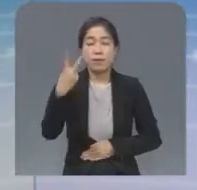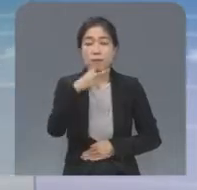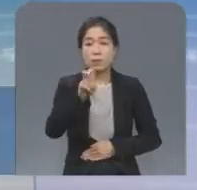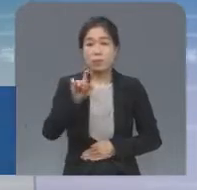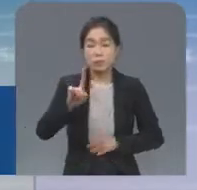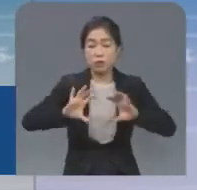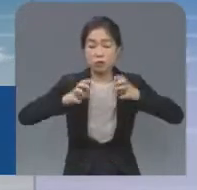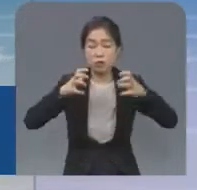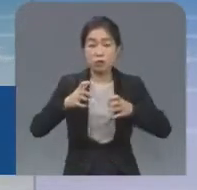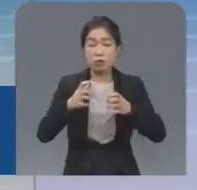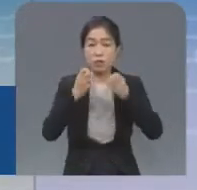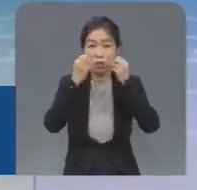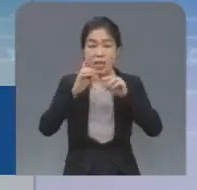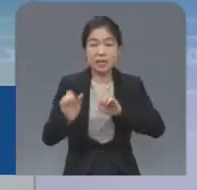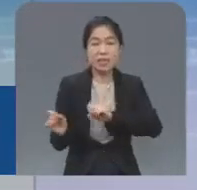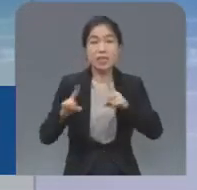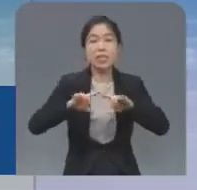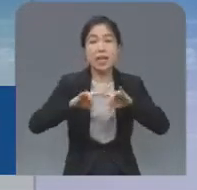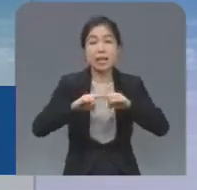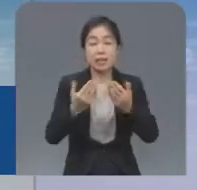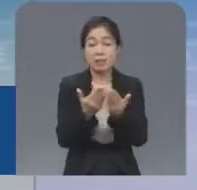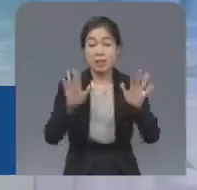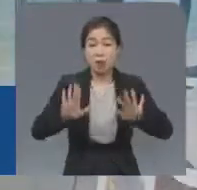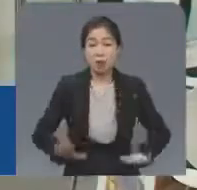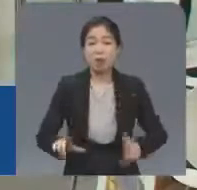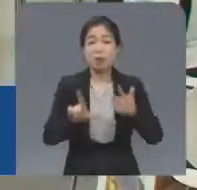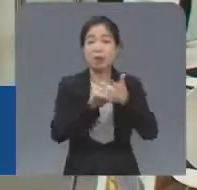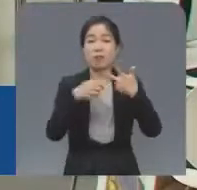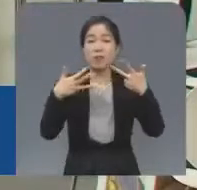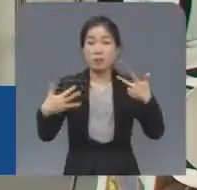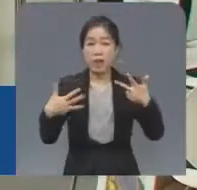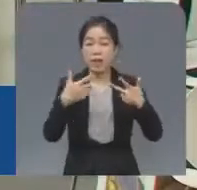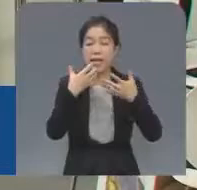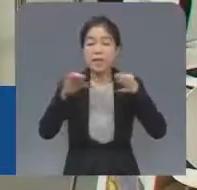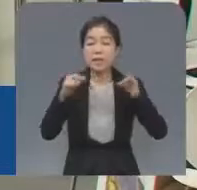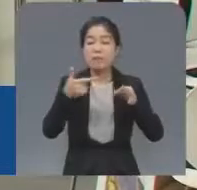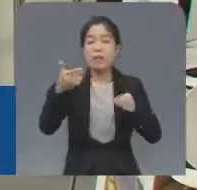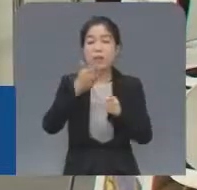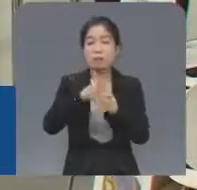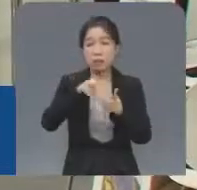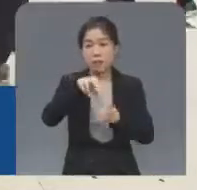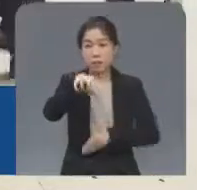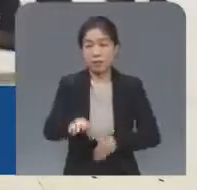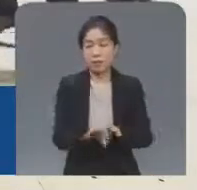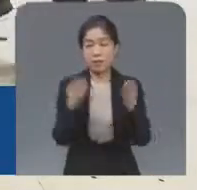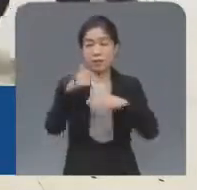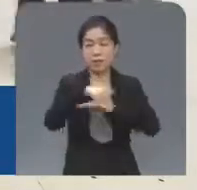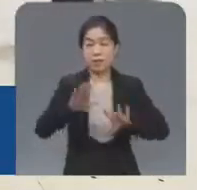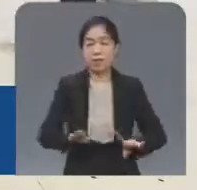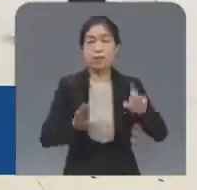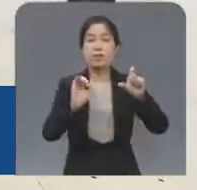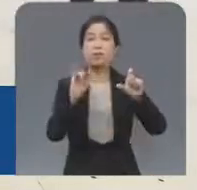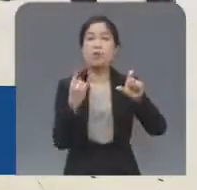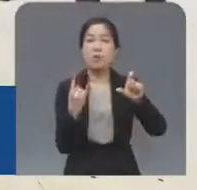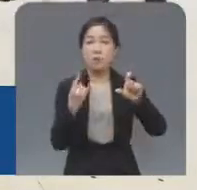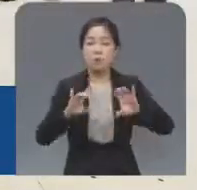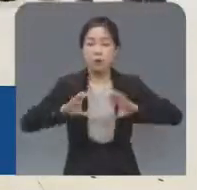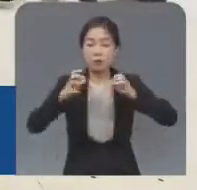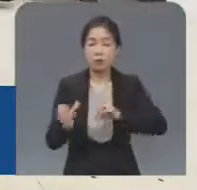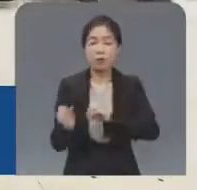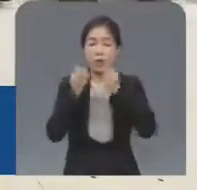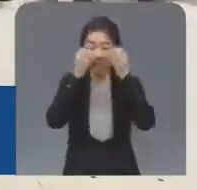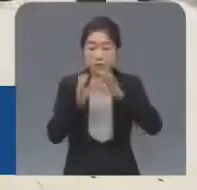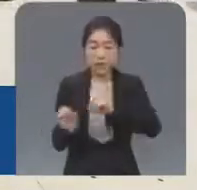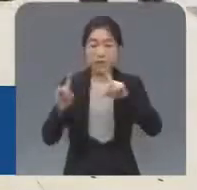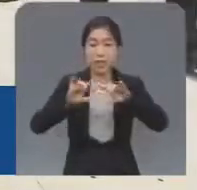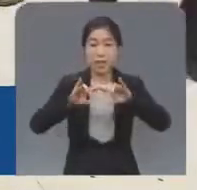2021 국제신재생에너지 전시회가 오는 8일 광주 김대중 컨벤션센터에서 열립니다. 올해로 15회째를 맞는